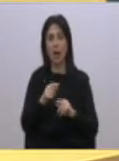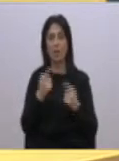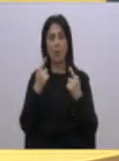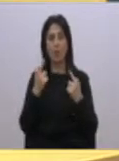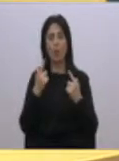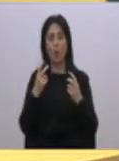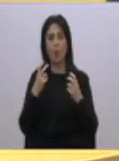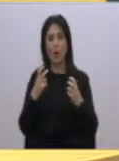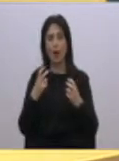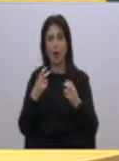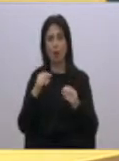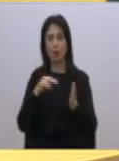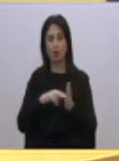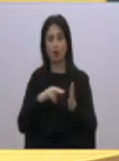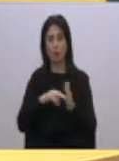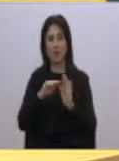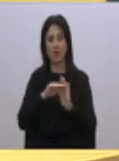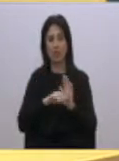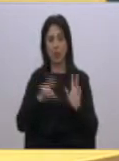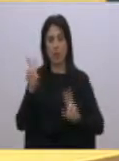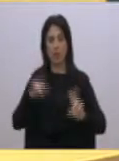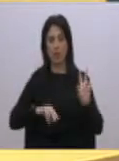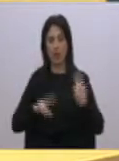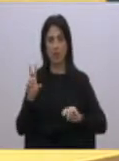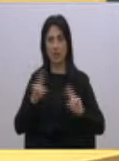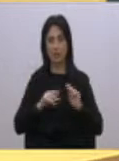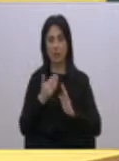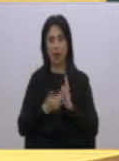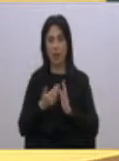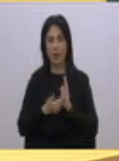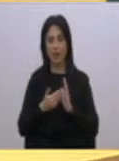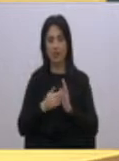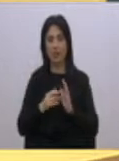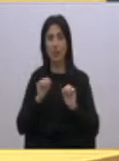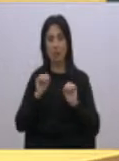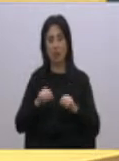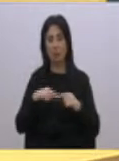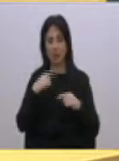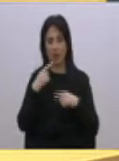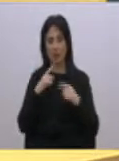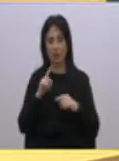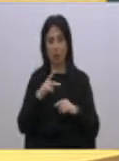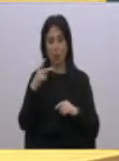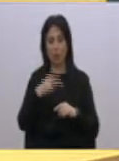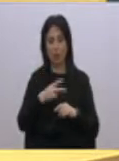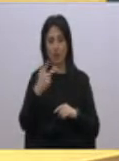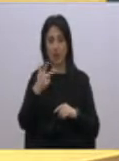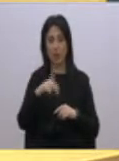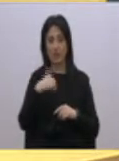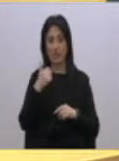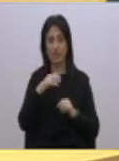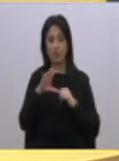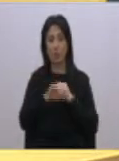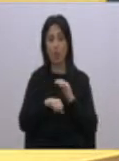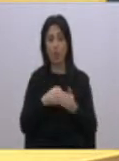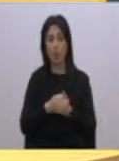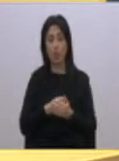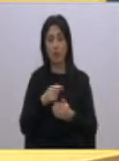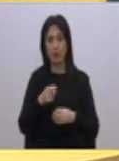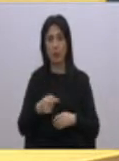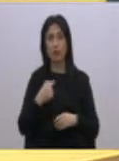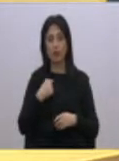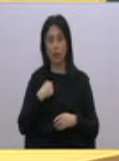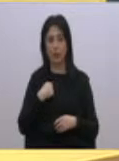გლობალური შეფასების სისტემით გათვალისწინებულ რეკომენდაციებს და შეგვიძლია ვთქვა, რომ 2023 წლის ბოლომდე